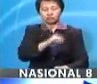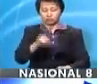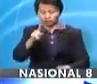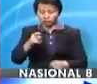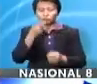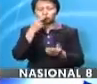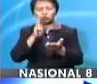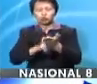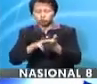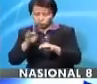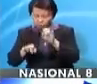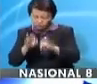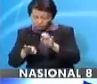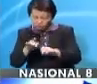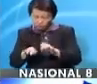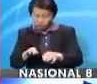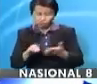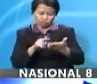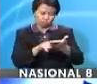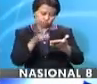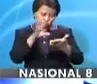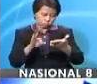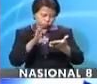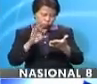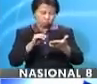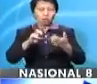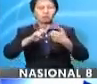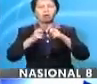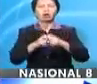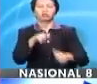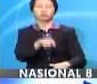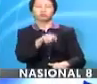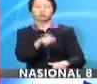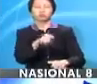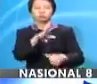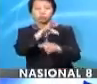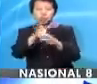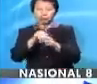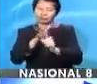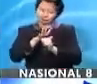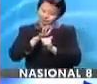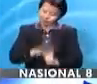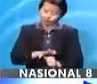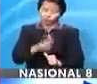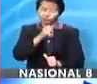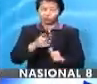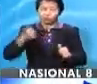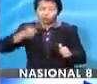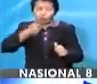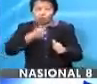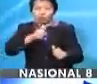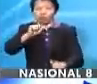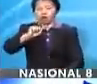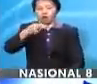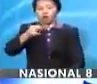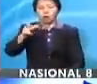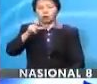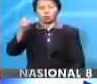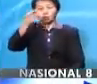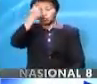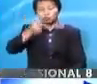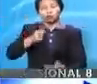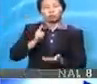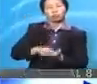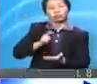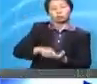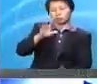sekeping nota bertaip yang antara lain menceritakan masalah dihadapi termasuk tekanan kerana diburu along akibat berhutang